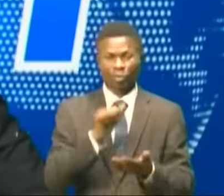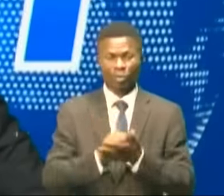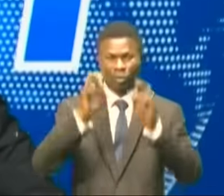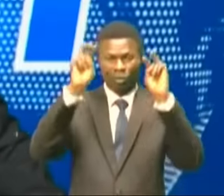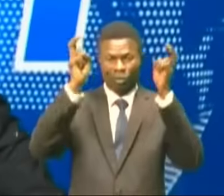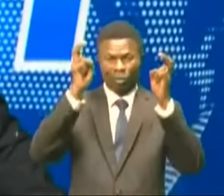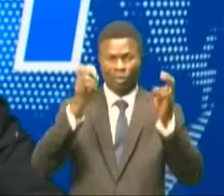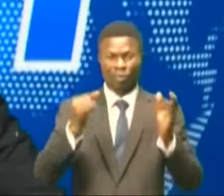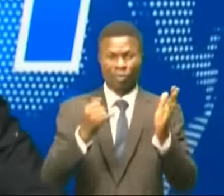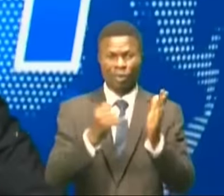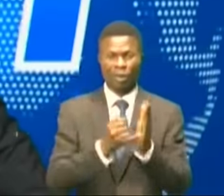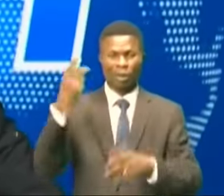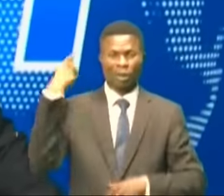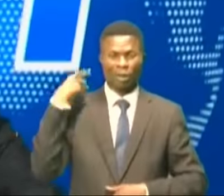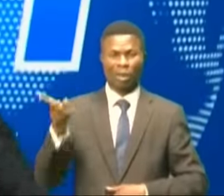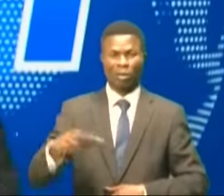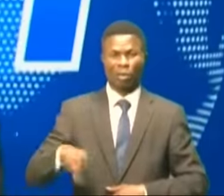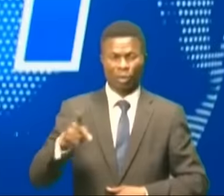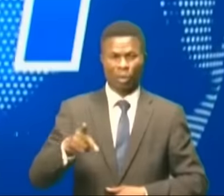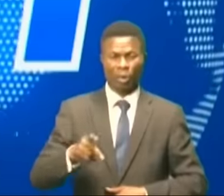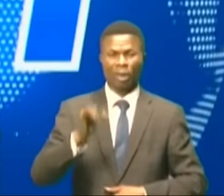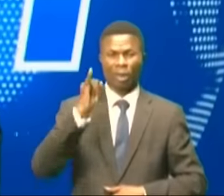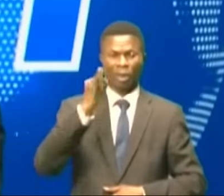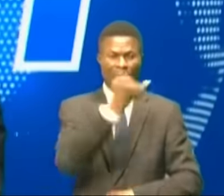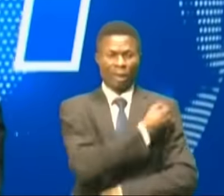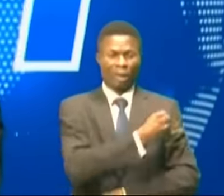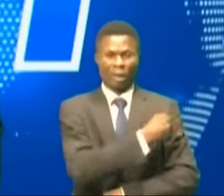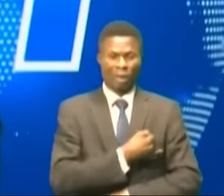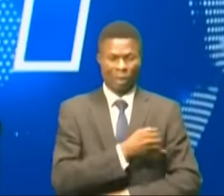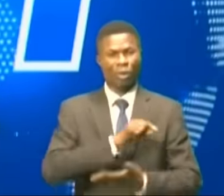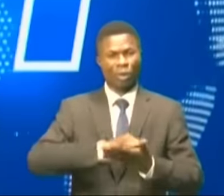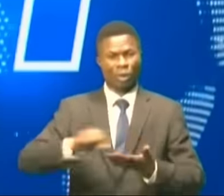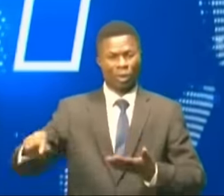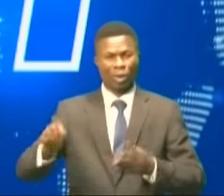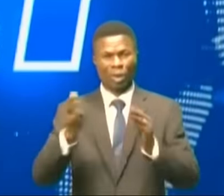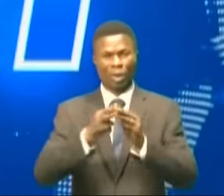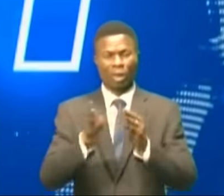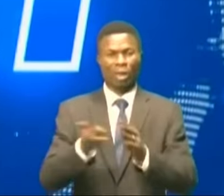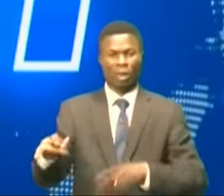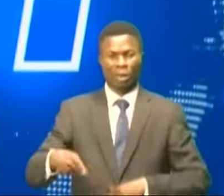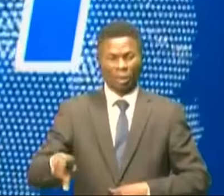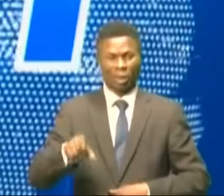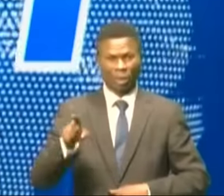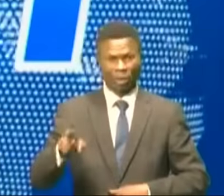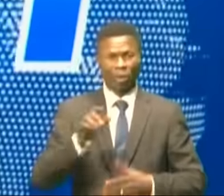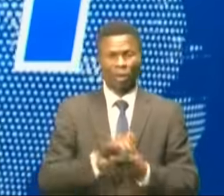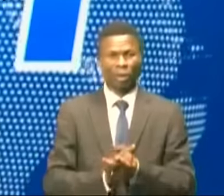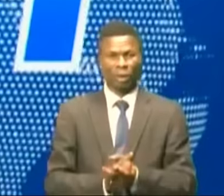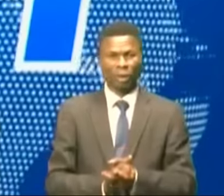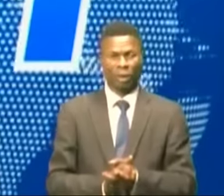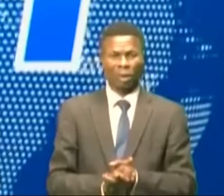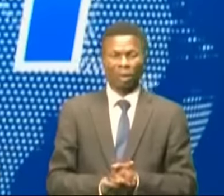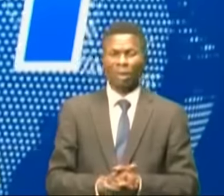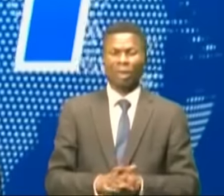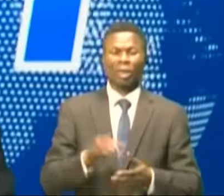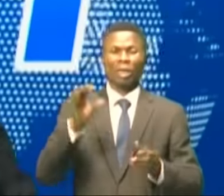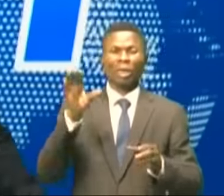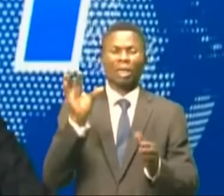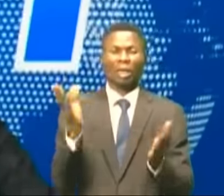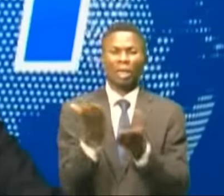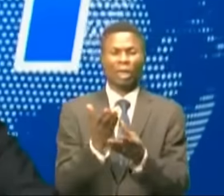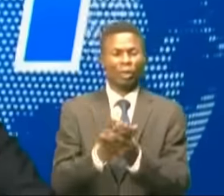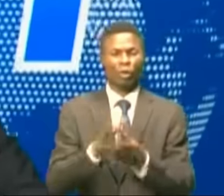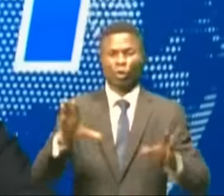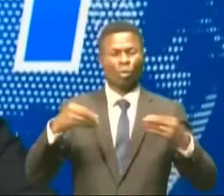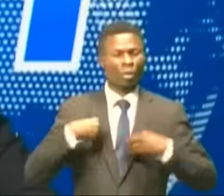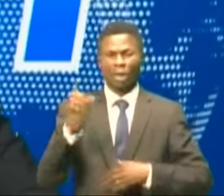sommaire. Six députés provinciaux de l'Ituri viennent de perdre leur siège à l'Assemblée provinciale. Ils ont été invalidés par la cour d'appel de